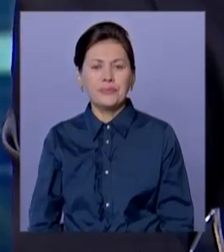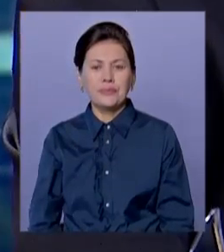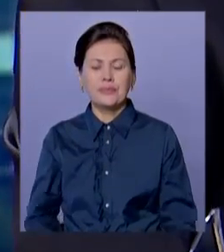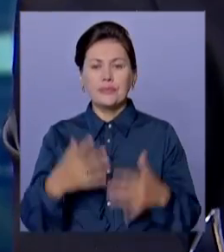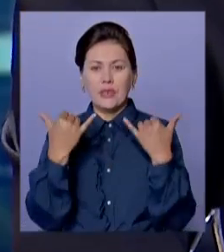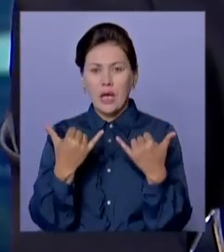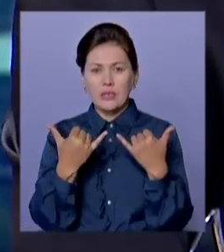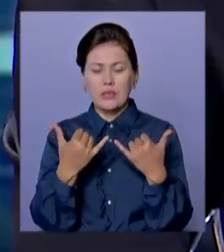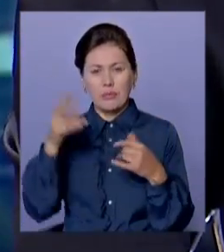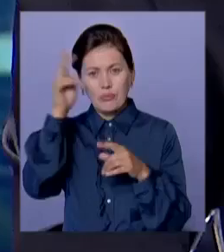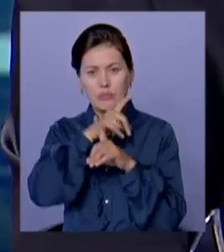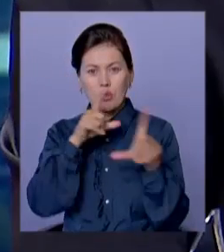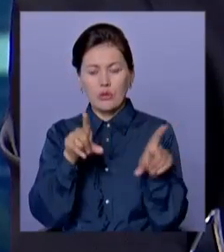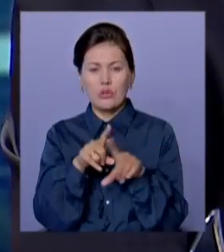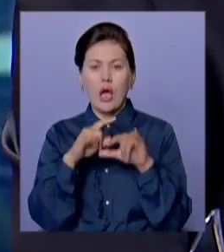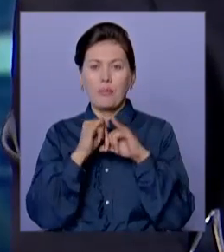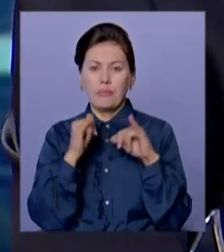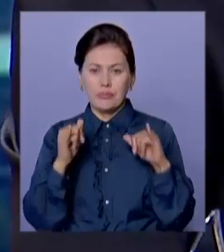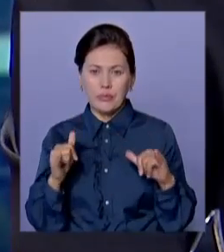Қазір енді міне мектептер дамып,